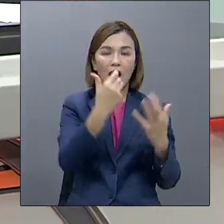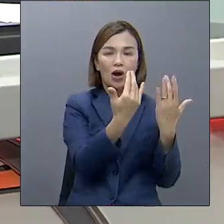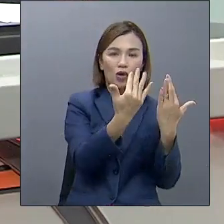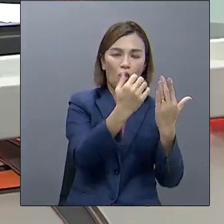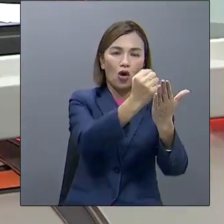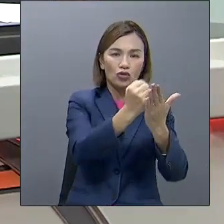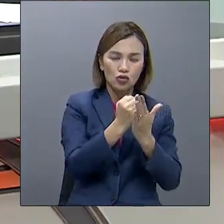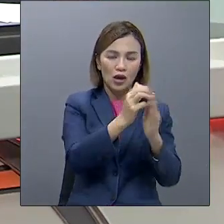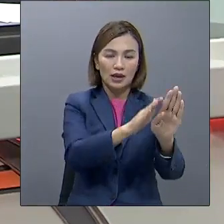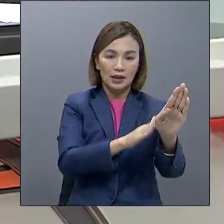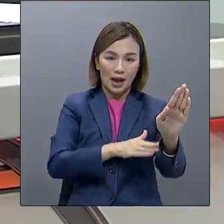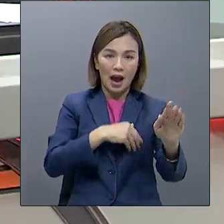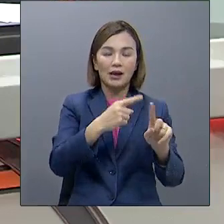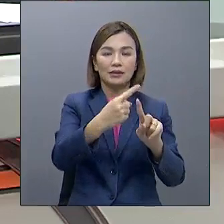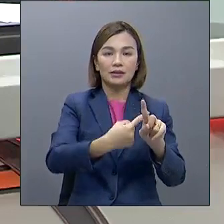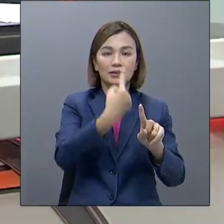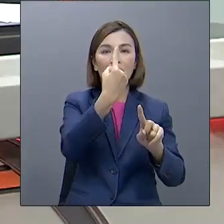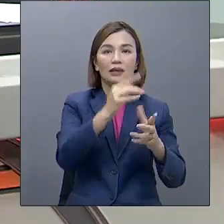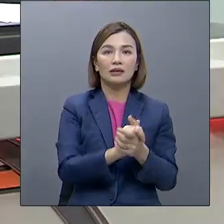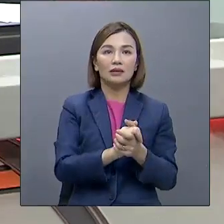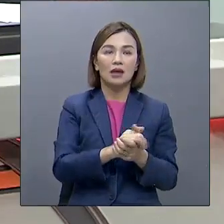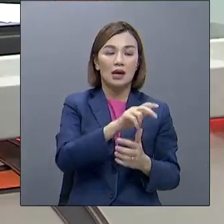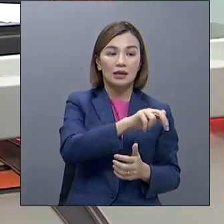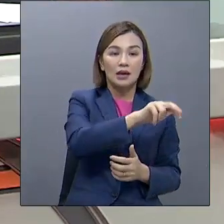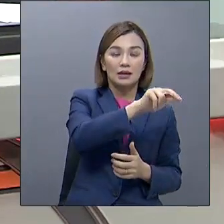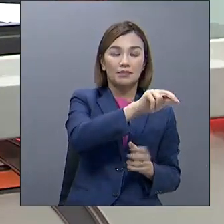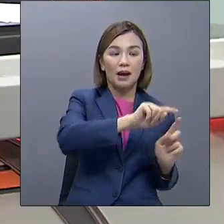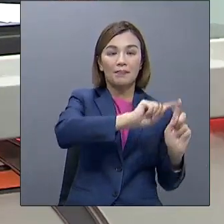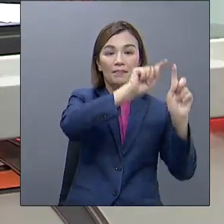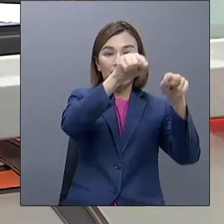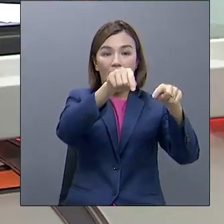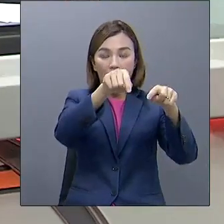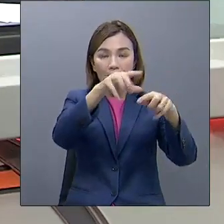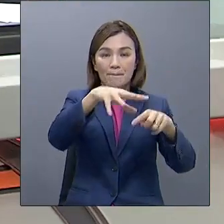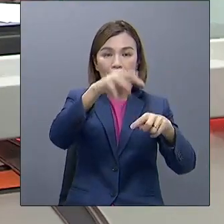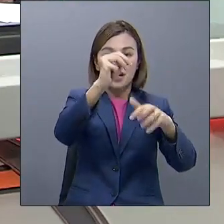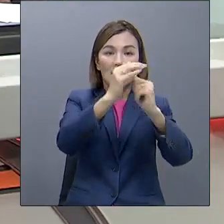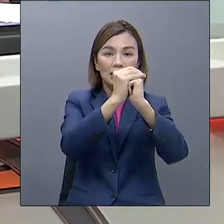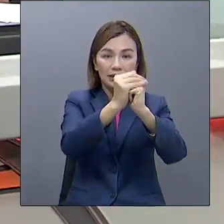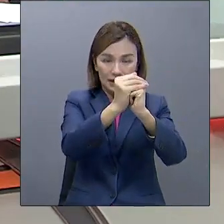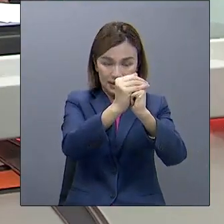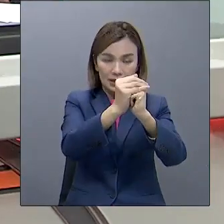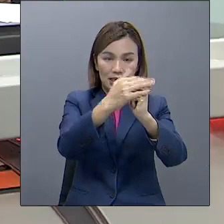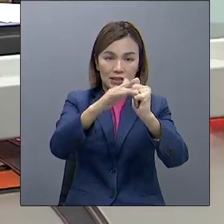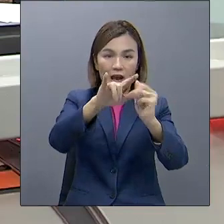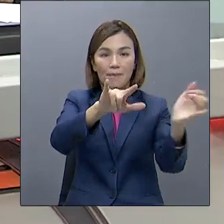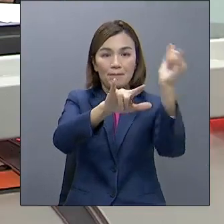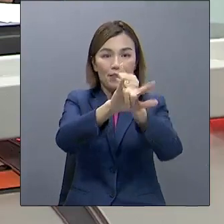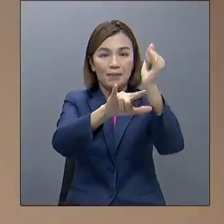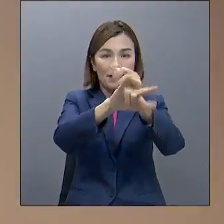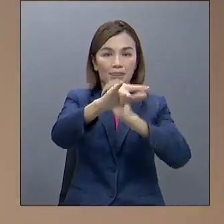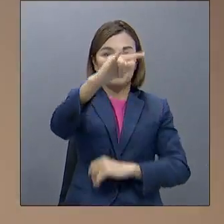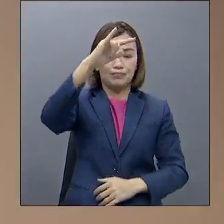เกือบเดือนครับเป็นการเดินทางผ่านเมืองหลิงซานเพื่อที่จะไปขึ้นเครื่องที่เมืองคุณหมิงกลับมายังประเทศไทยวันพรุ่ง